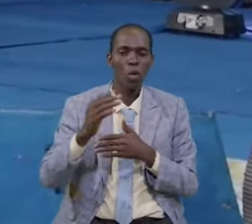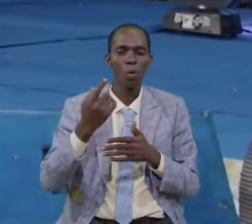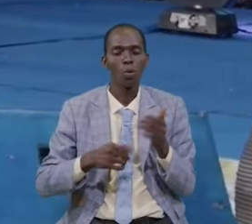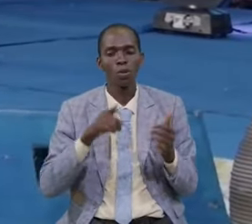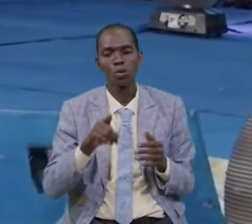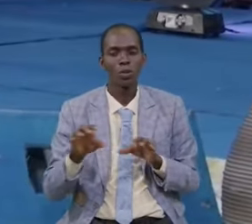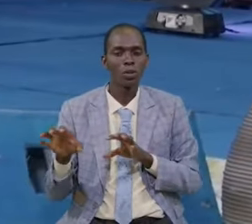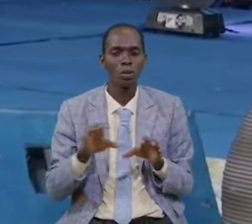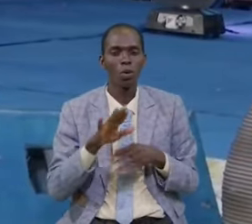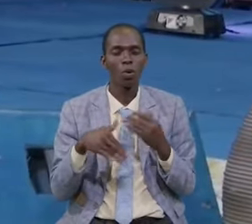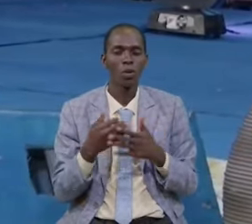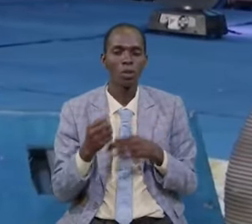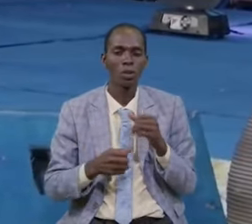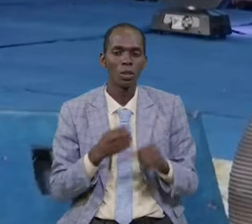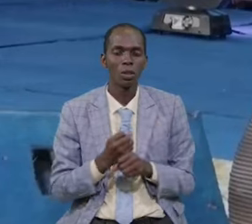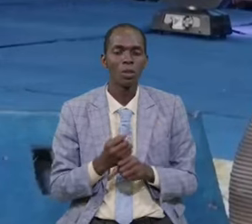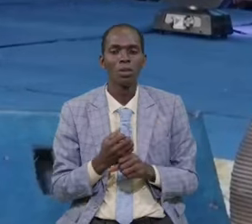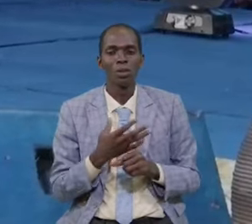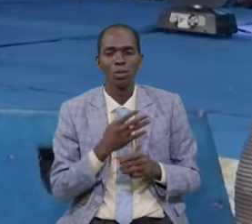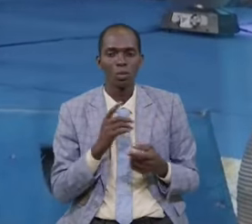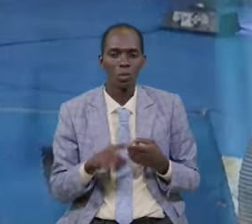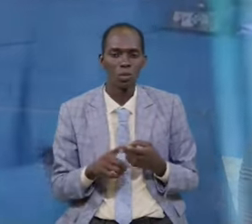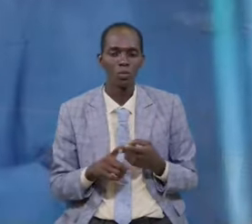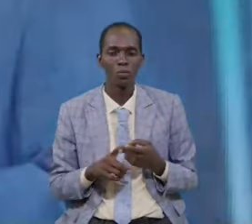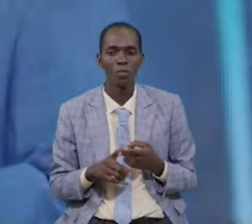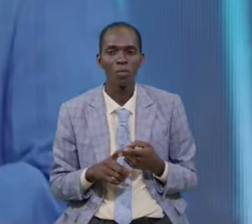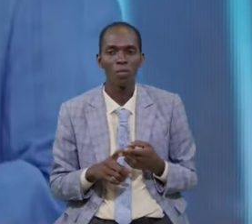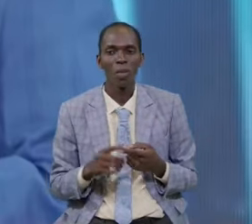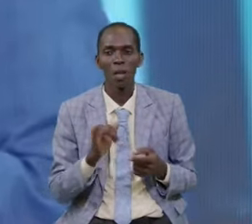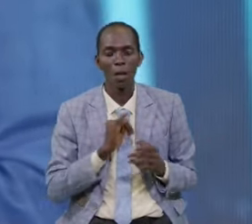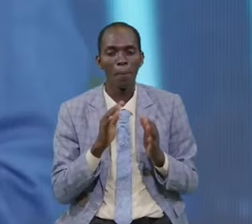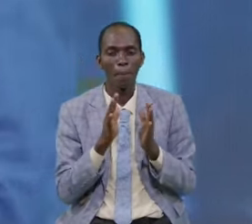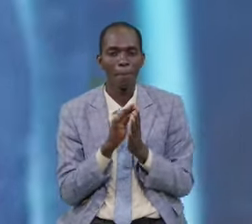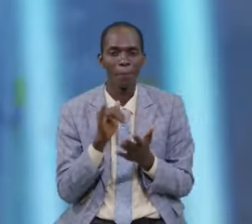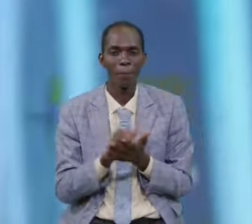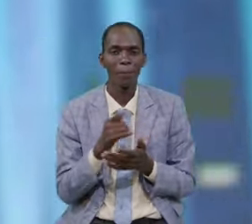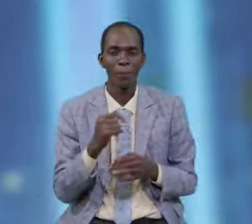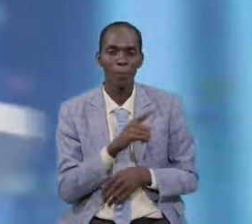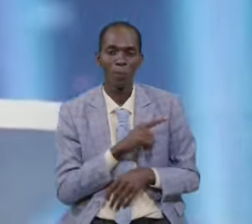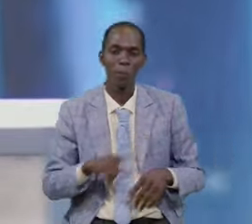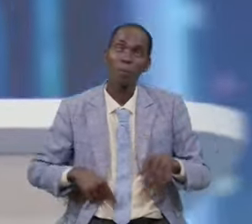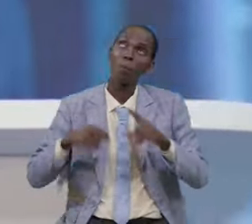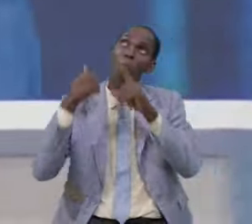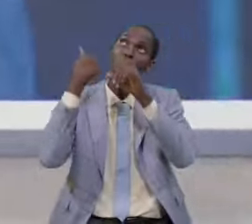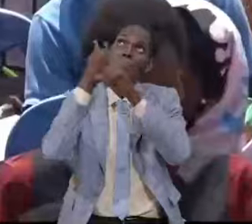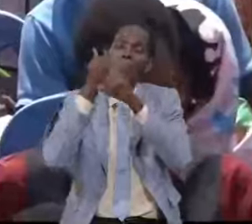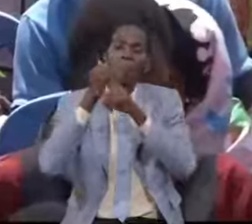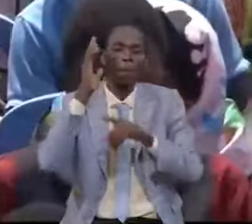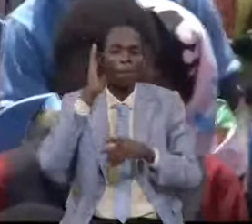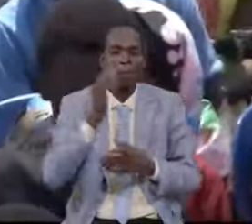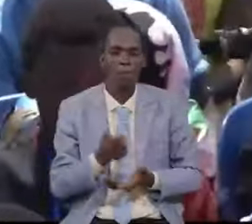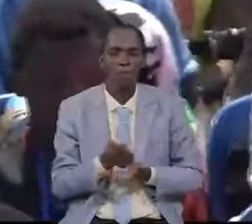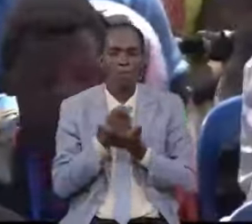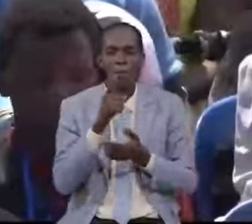années avant la retraite. Et je prie que le Seigneur lui-même vous aide à avoir